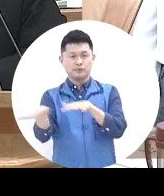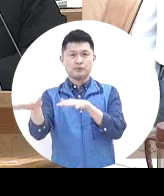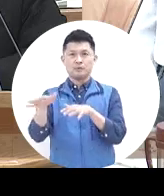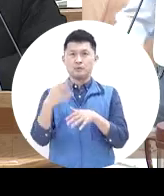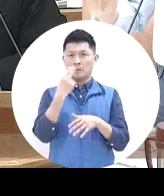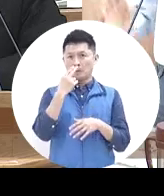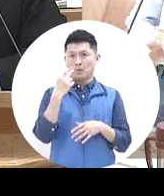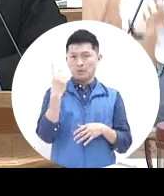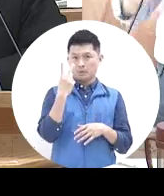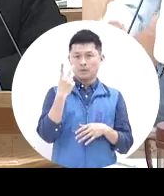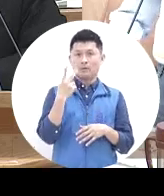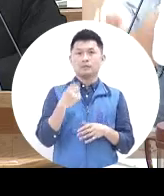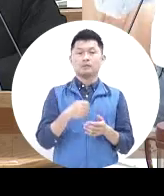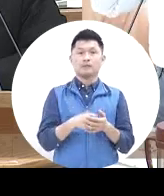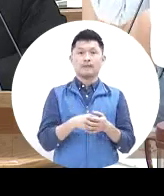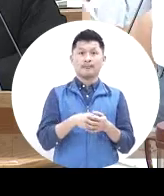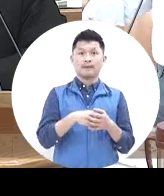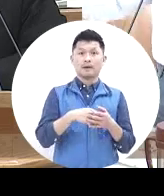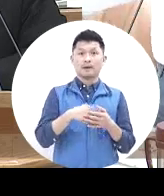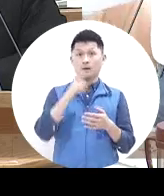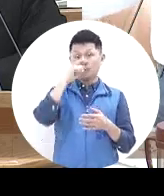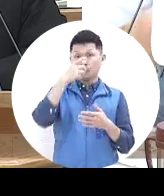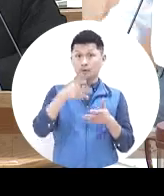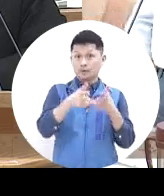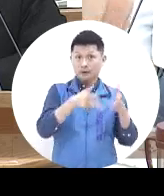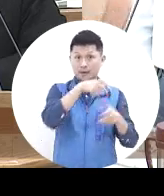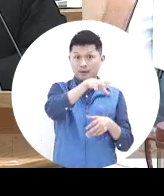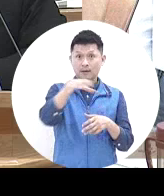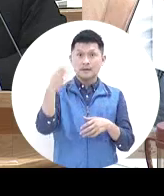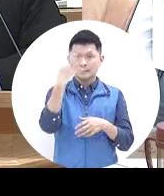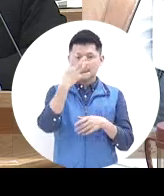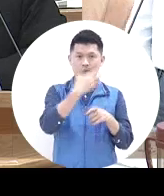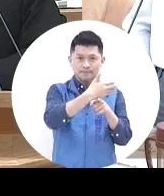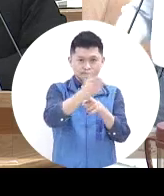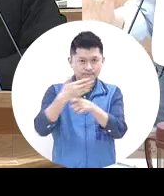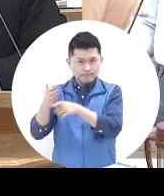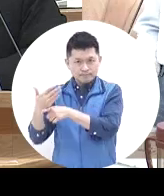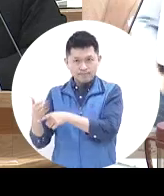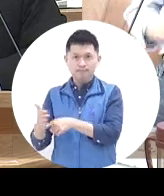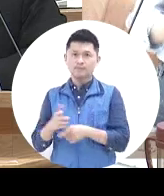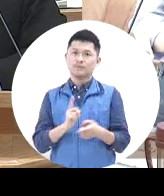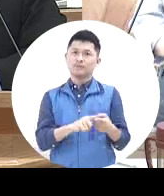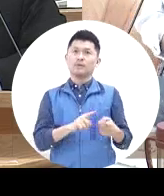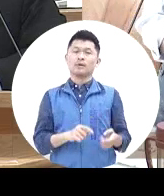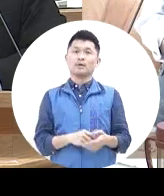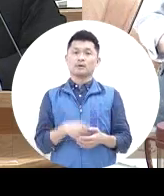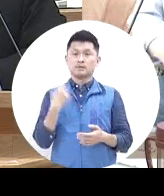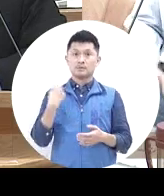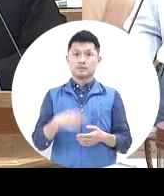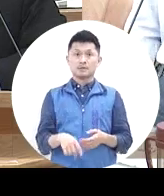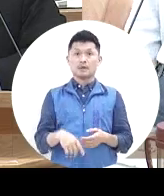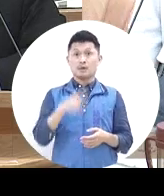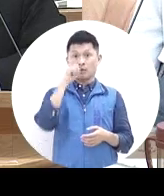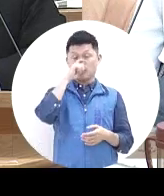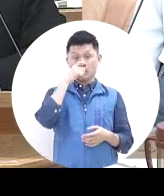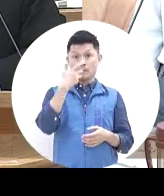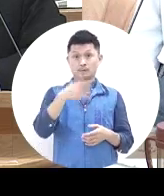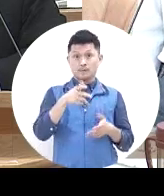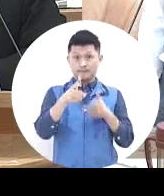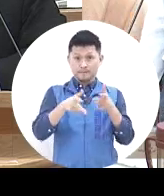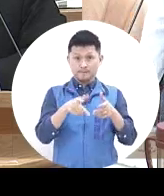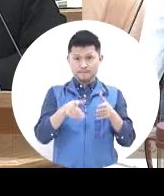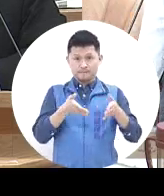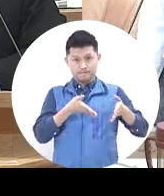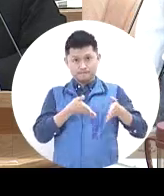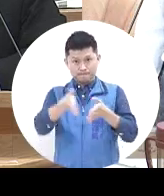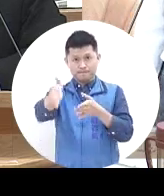厂，你应该平均来把它分摊，安尼才对，而且是直接为污水厂去才对。